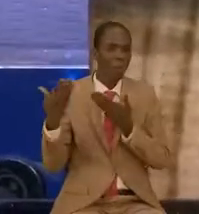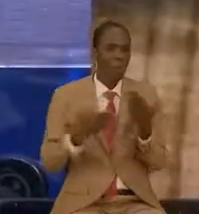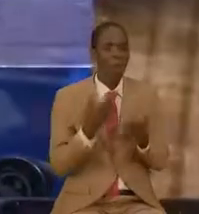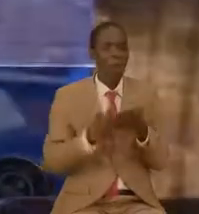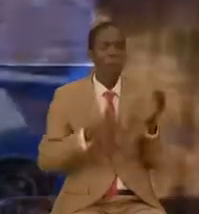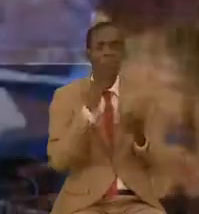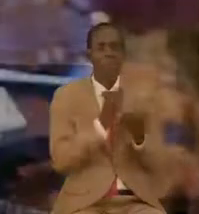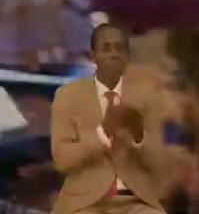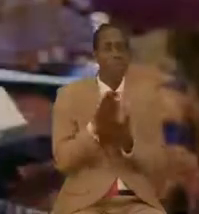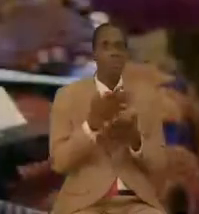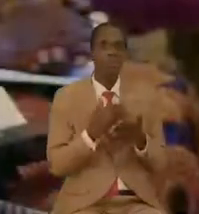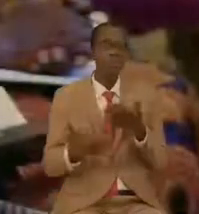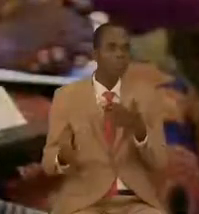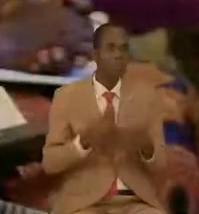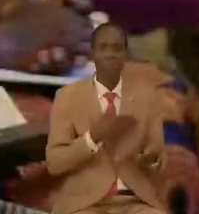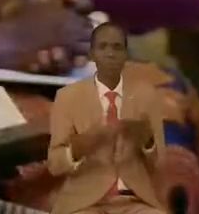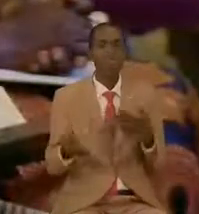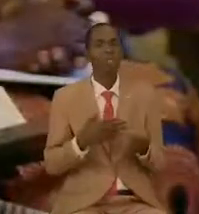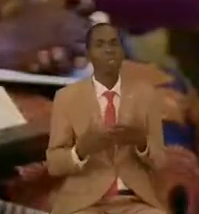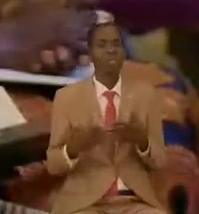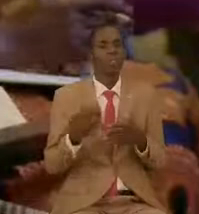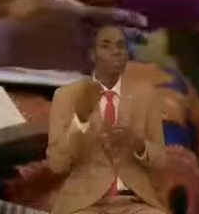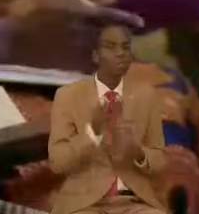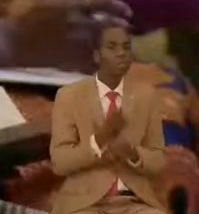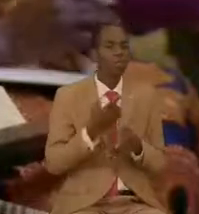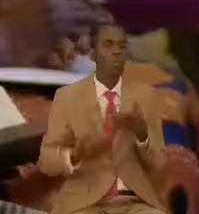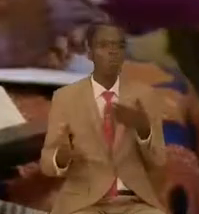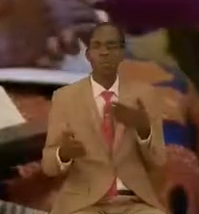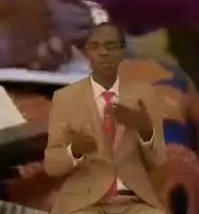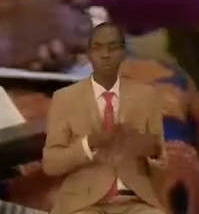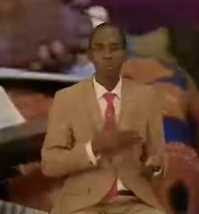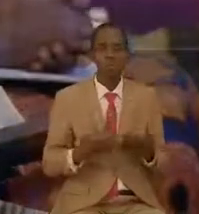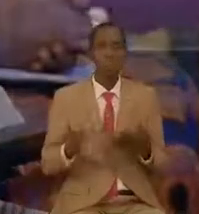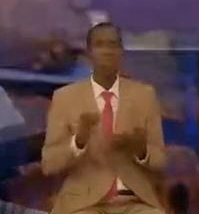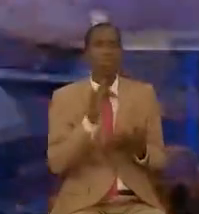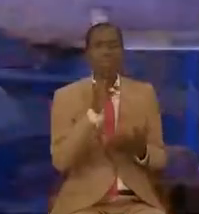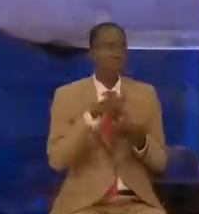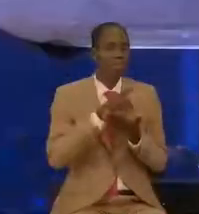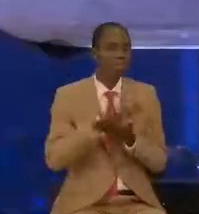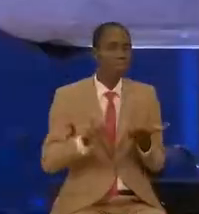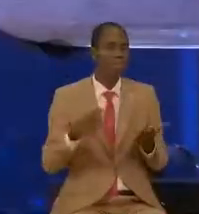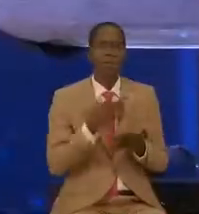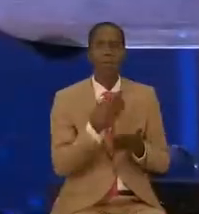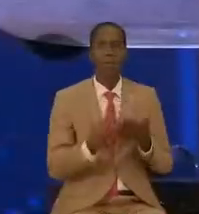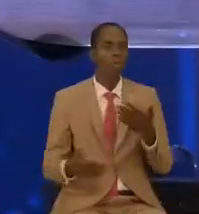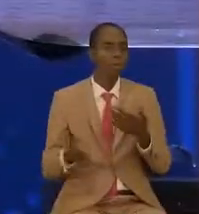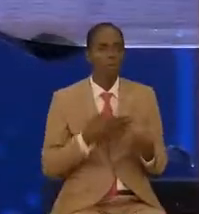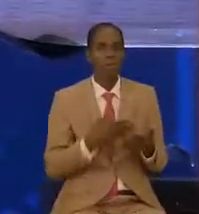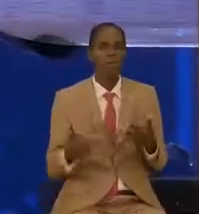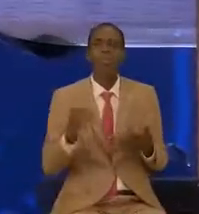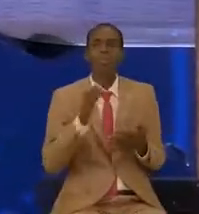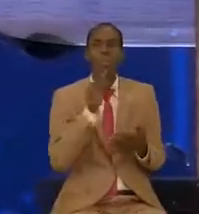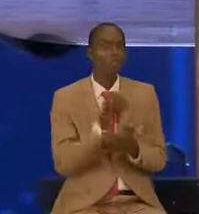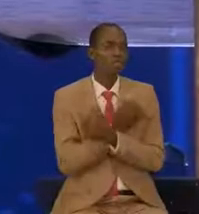ce qui est vrai, ce qui est honorable. Ça ne peut pas apporter ce qui est juste, ce qui est pur. Ça ne peut pas apporter ce qui